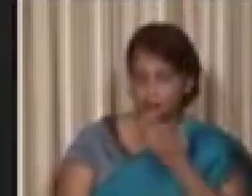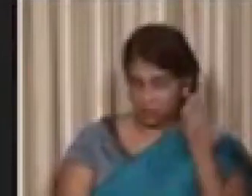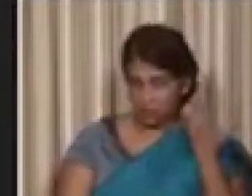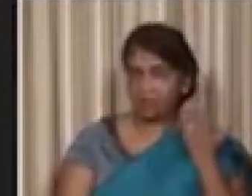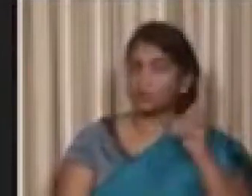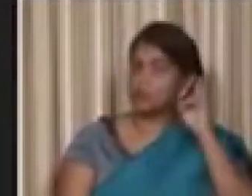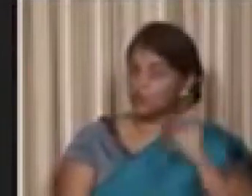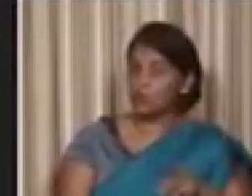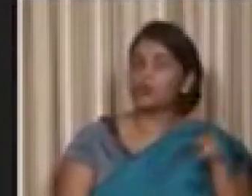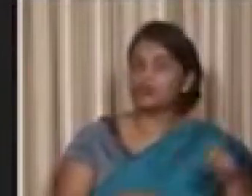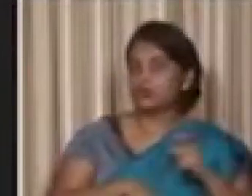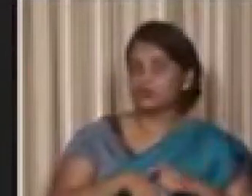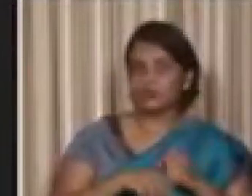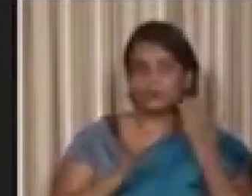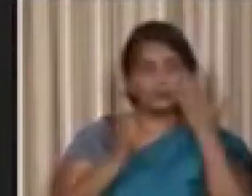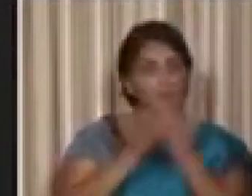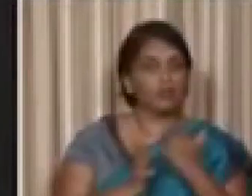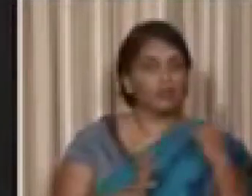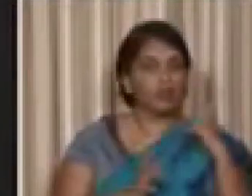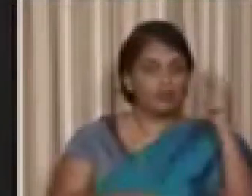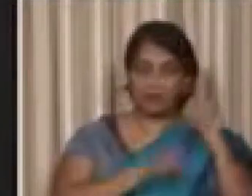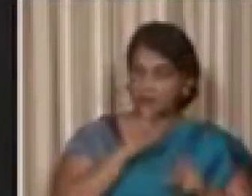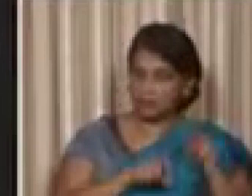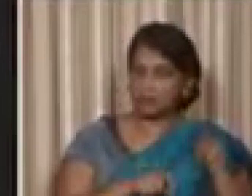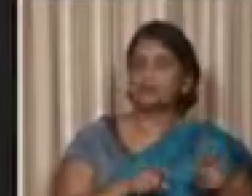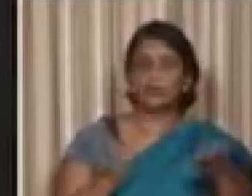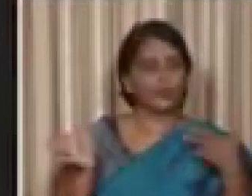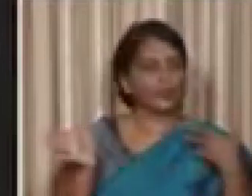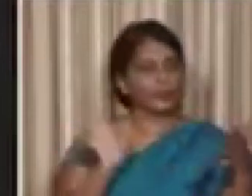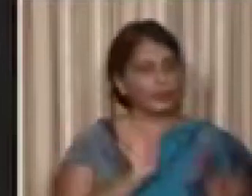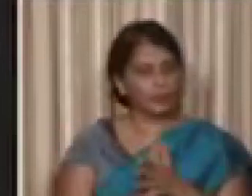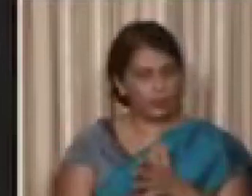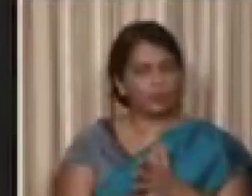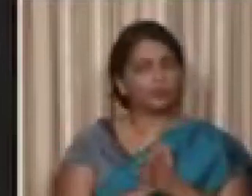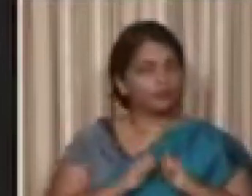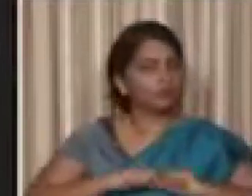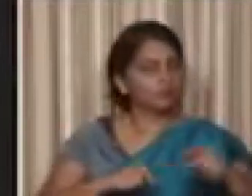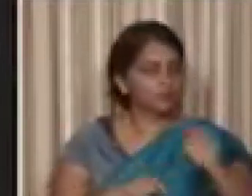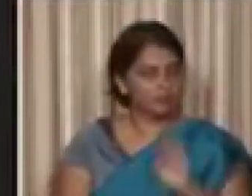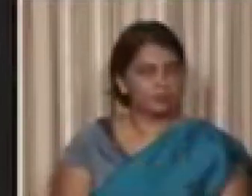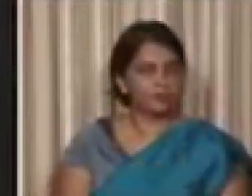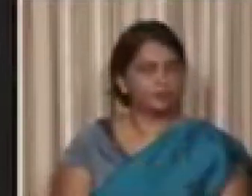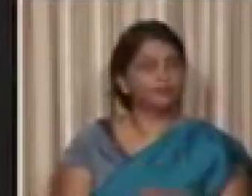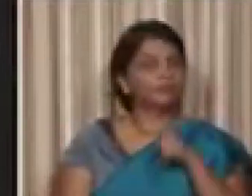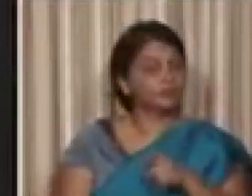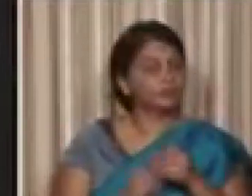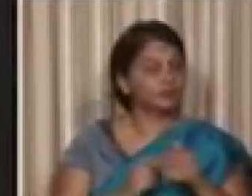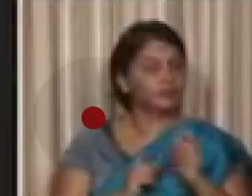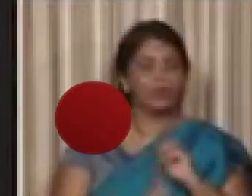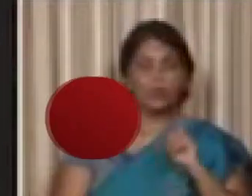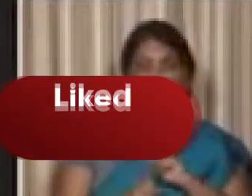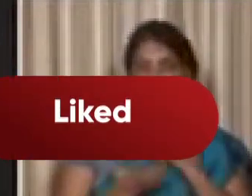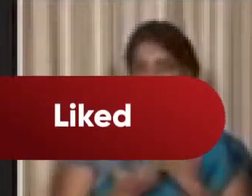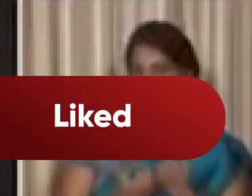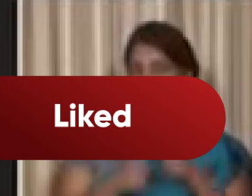ඒ තත්ත්වය ඒ වෙලාවේ ඉදිරිපත් වුණු ආරක්ෂක අංශත් ඒකාබද්ධ වෙලා ඒ කටයුත්ත සිද්ධ කරා. එතනින් තමයි මේ පාර්ලිමේන්තුව